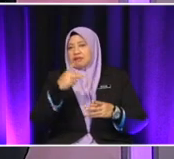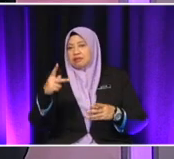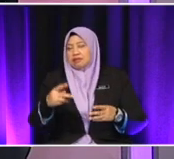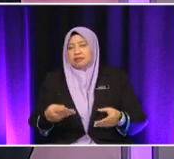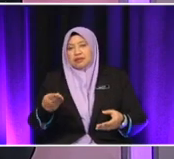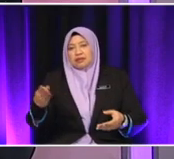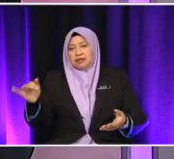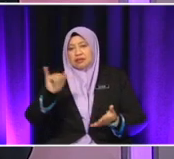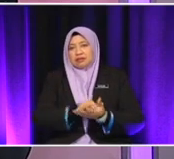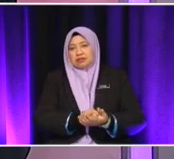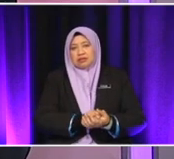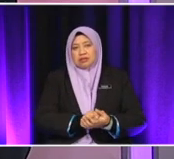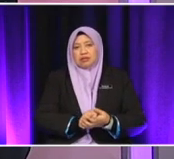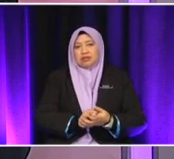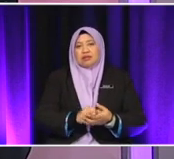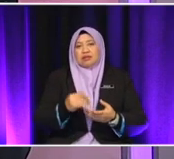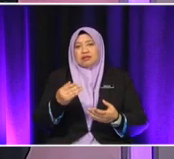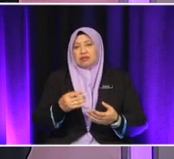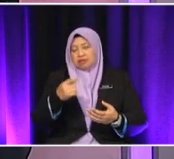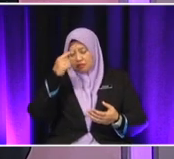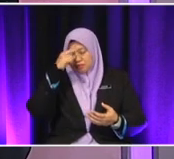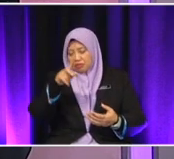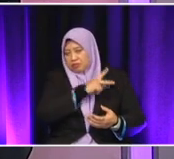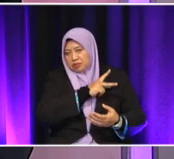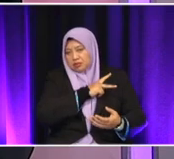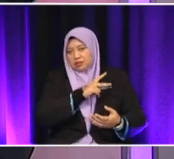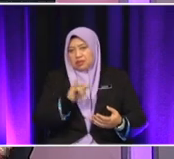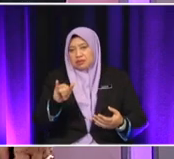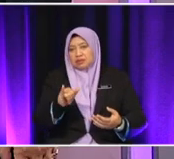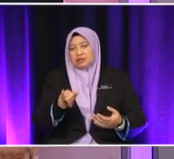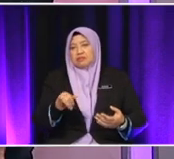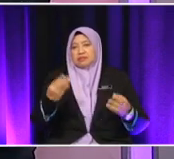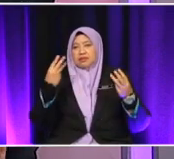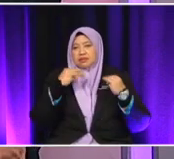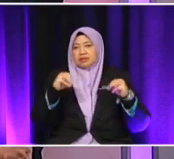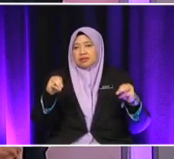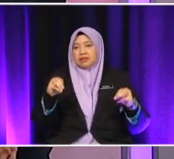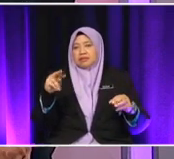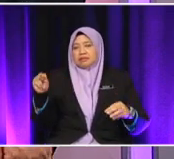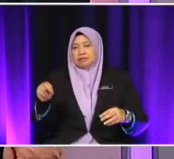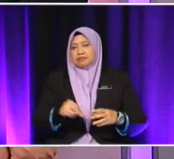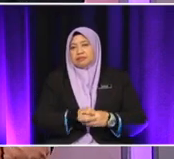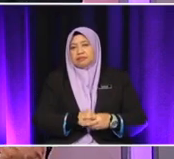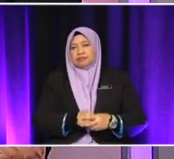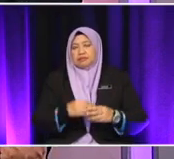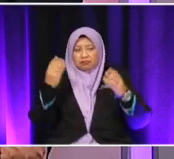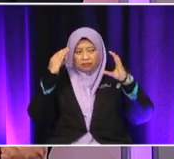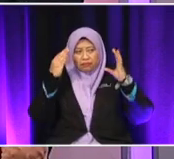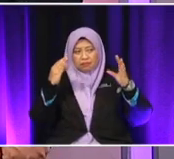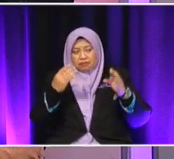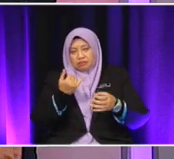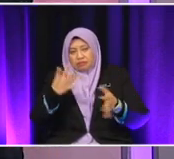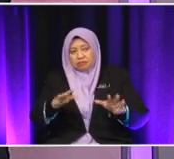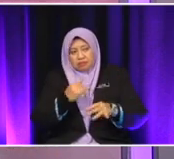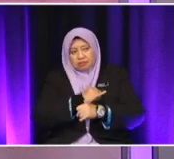adalah untuk meningkatkan pasaran untuk menguasai-pasaran inilah yang tadi yang Cikgu jelaskan tadi itu